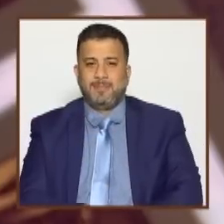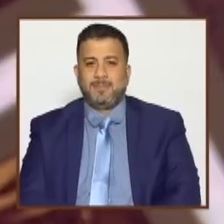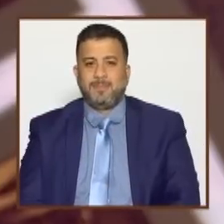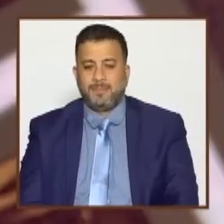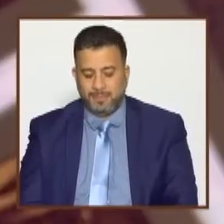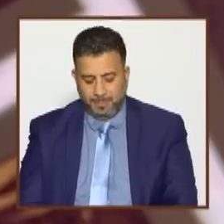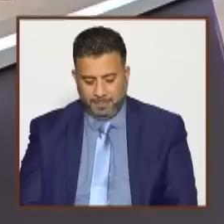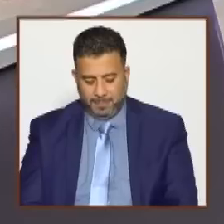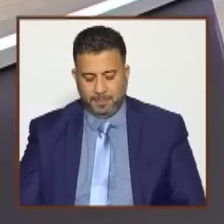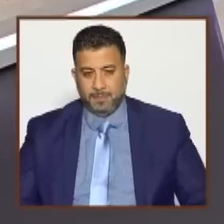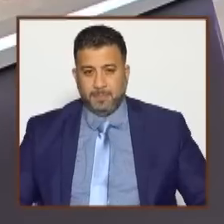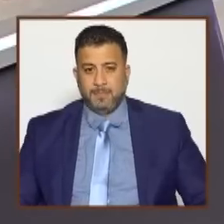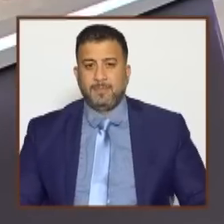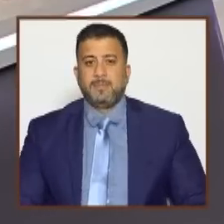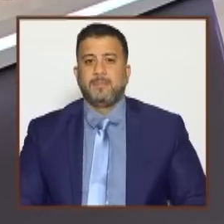ظبي.